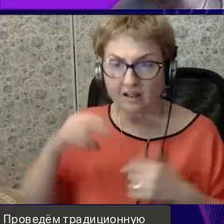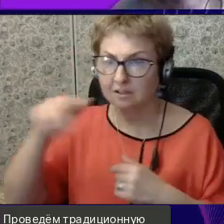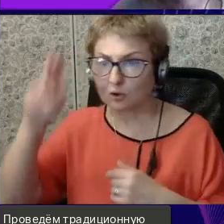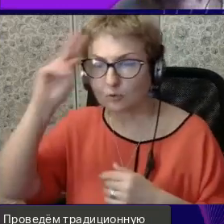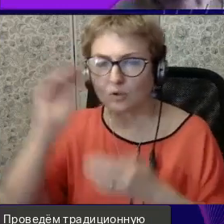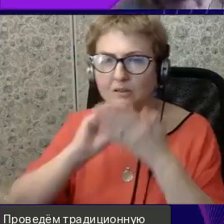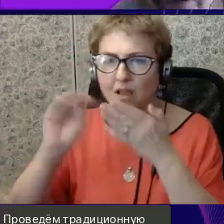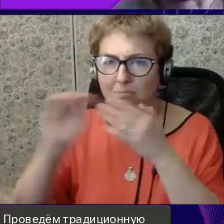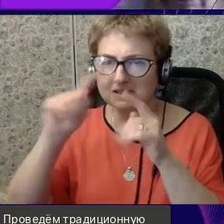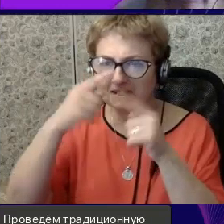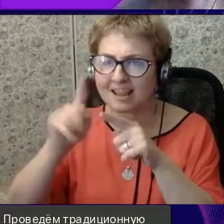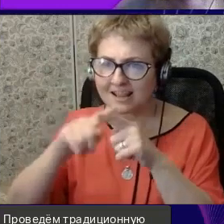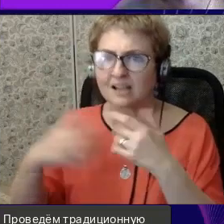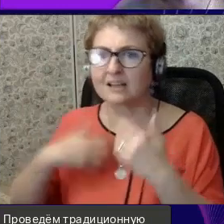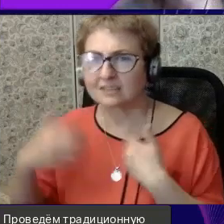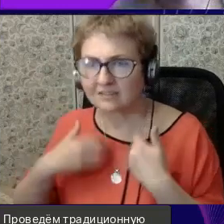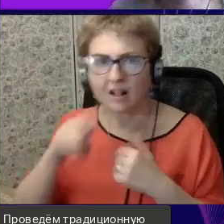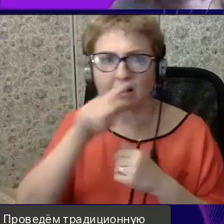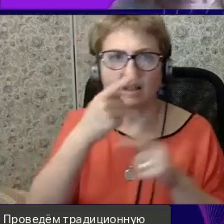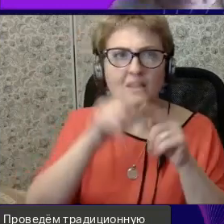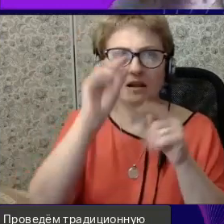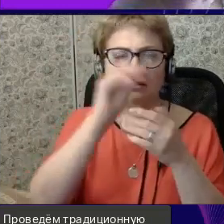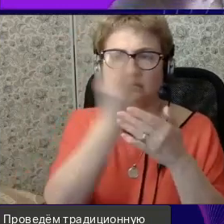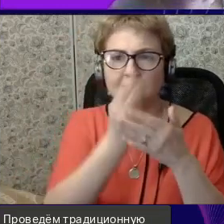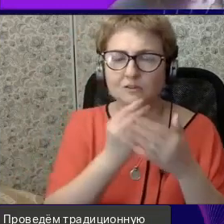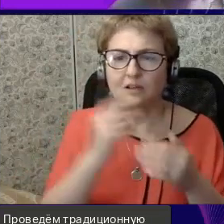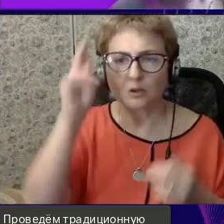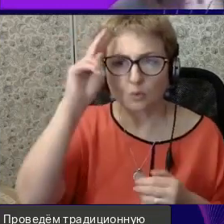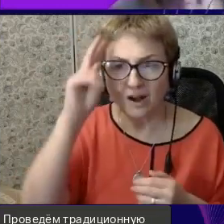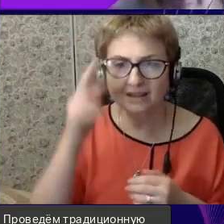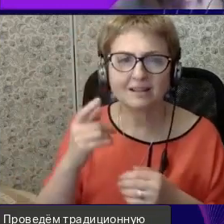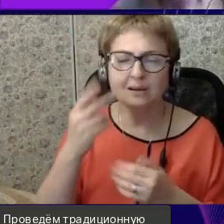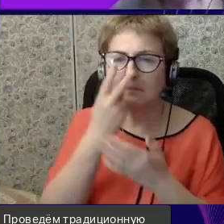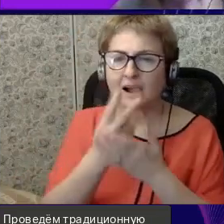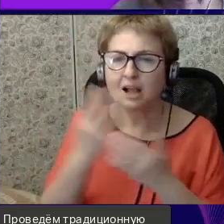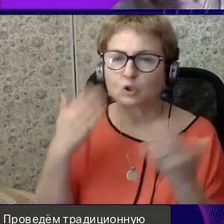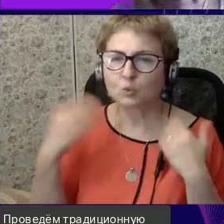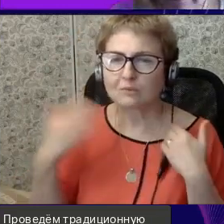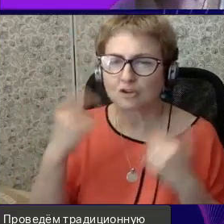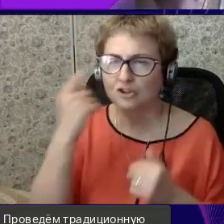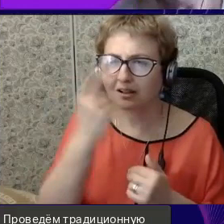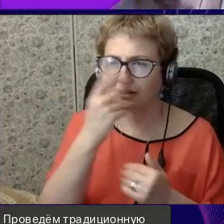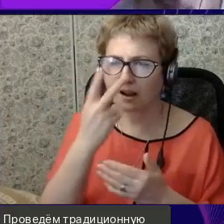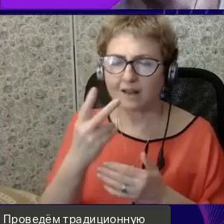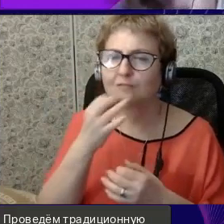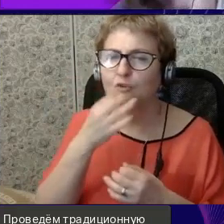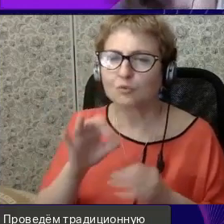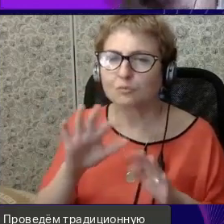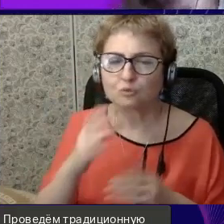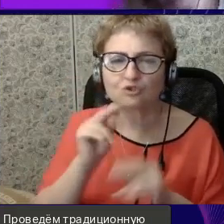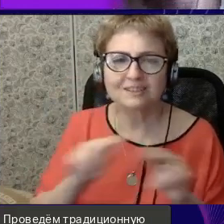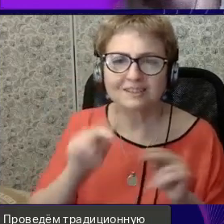постоянные визуальные подсказки. То есть если человек идет в раздевалку или в туалет, там должно быть написано, что это раздевалка или туалет. Вот, показ